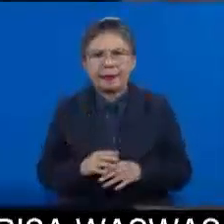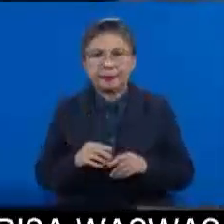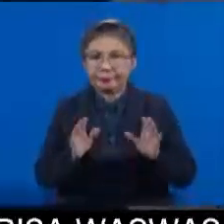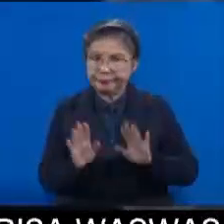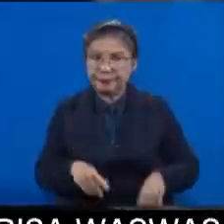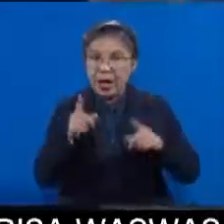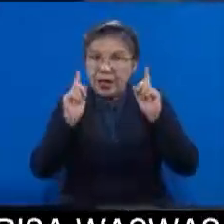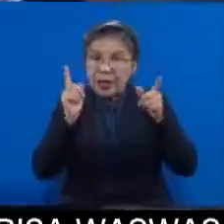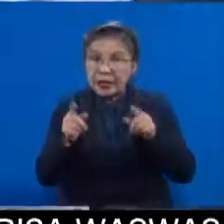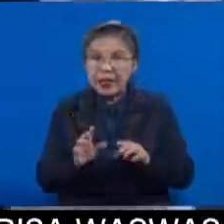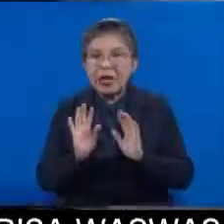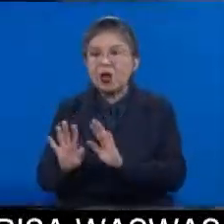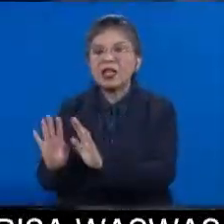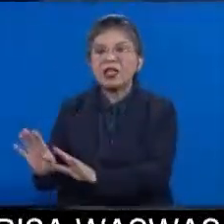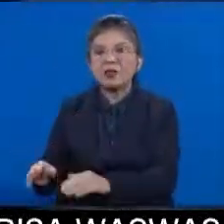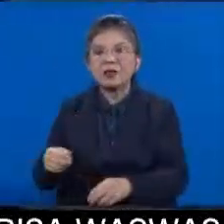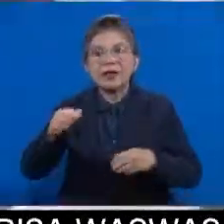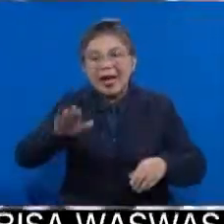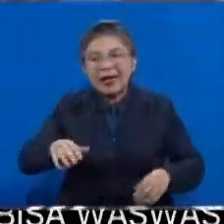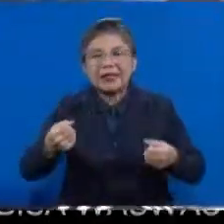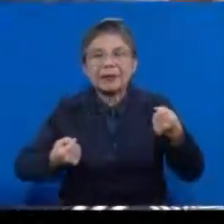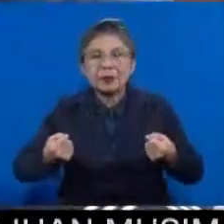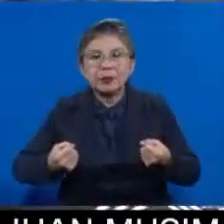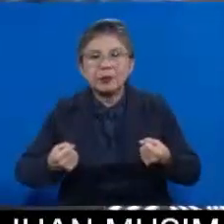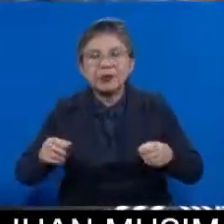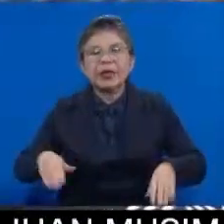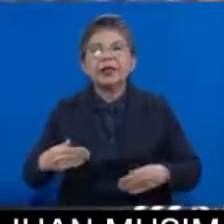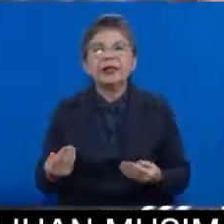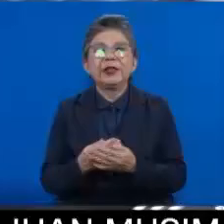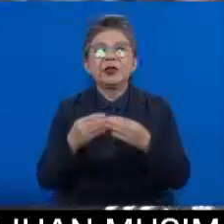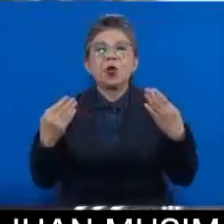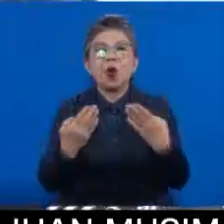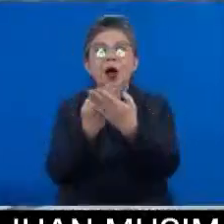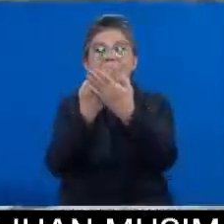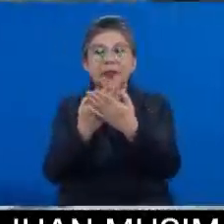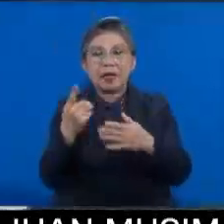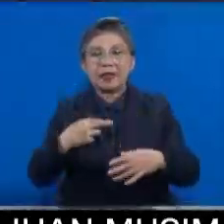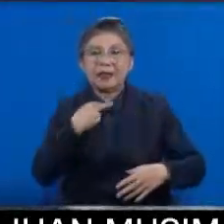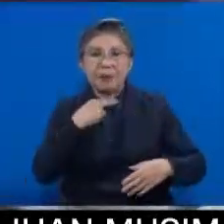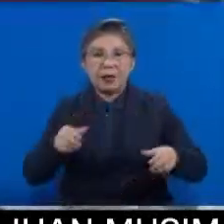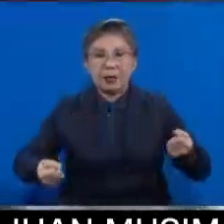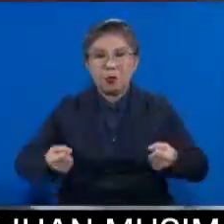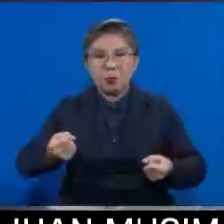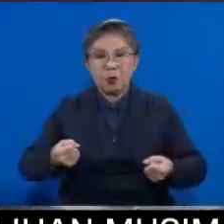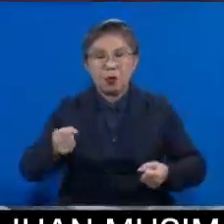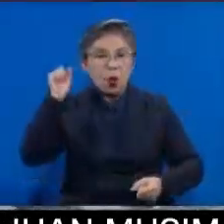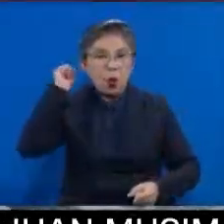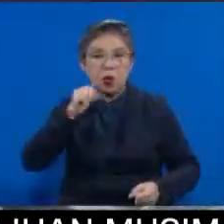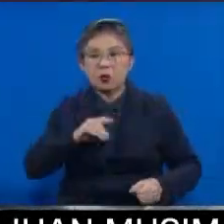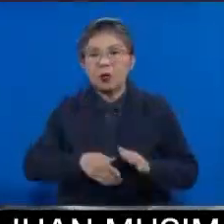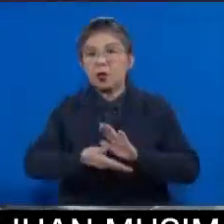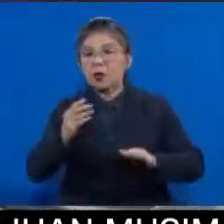Berhati-hatilah saat meninggalkan buah hati di dalam mobil. Di Goa, Sulawesi Selatan, ada seorang balita yang terjebak di dalam mobil saat orang tuanya membeli